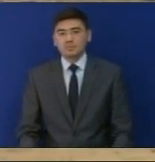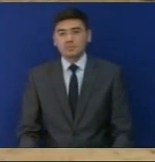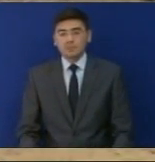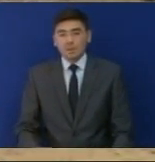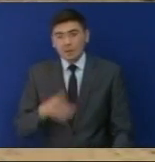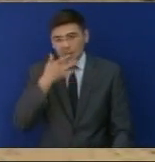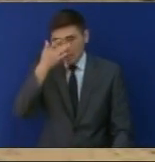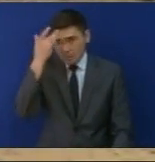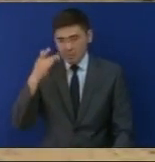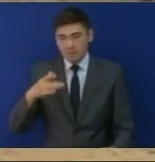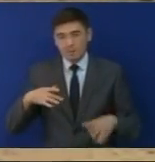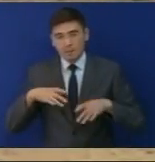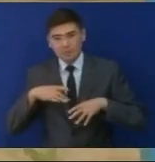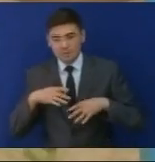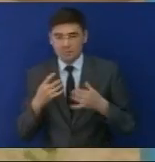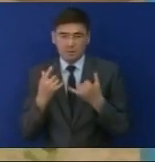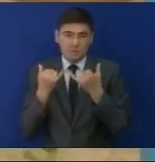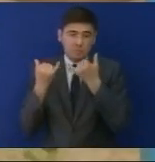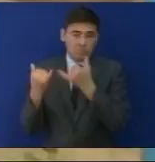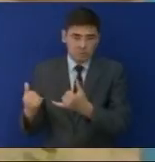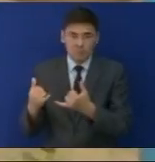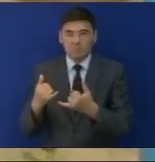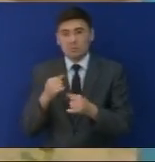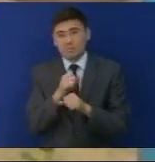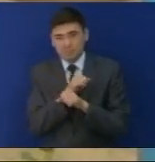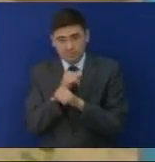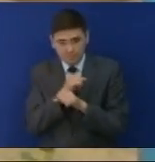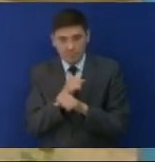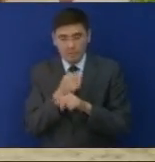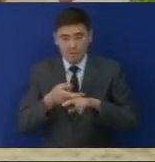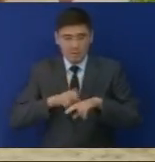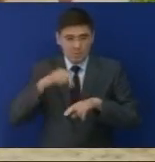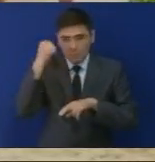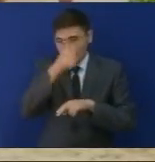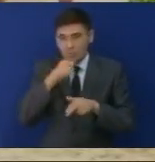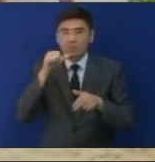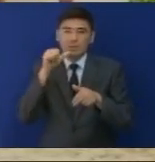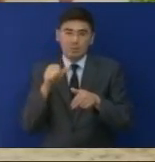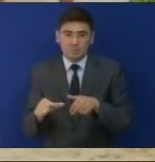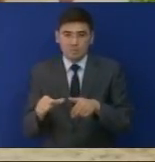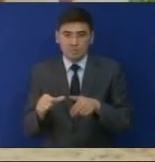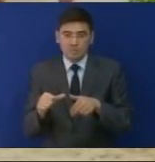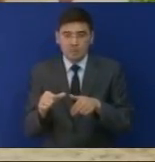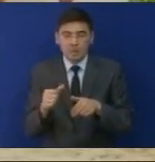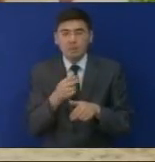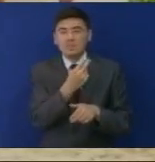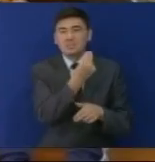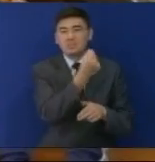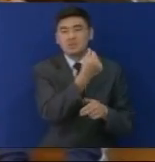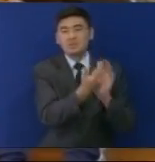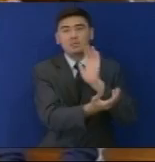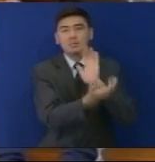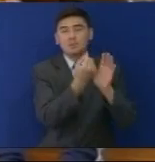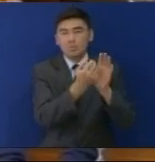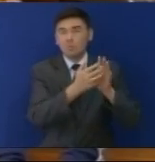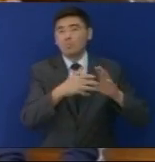Организация летнего отдыха для детей из многодетных и малообеспеченных семей в этом году значительно отличается, так как в этот раз на эти цели из бюджета выделено